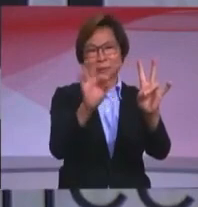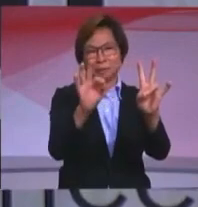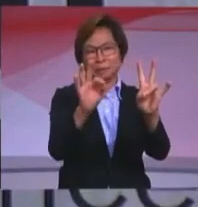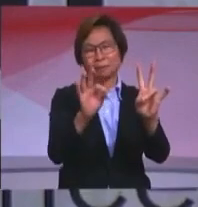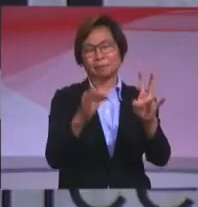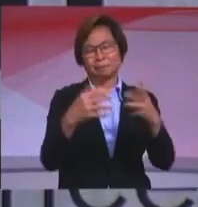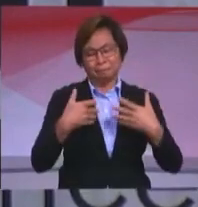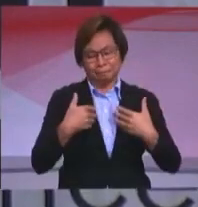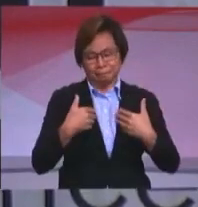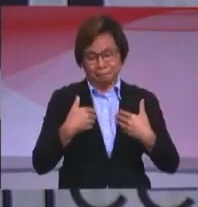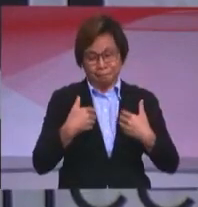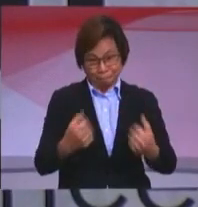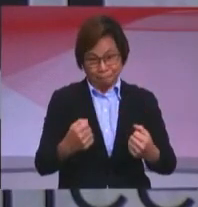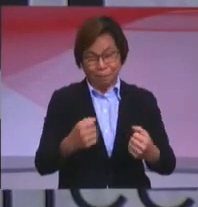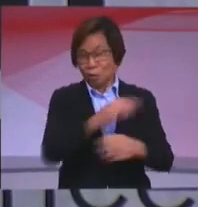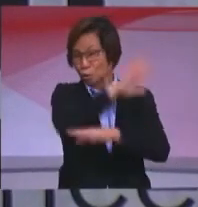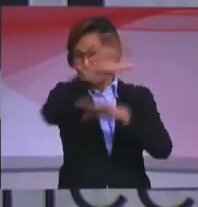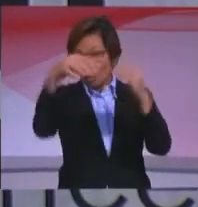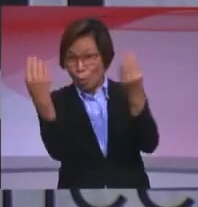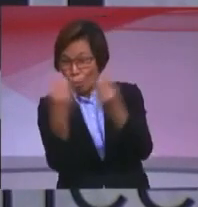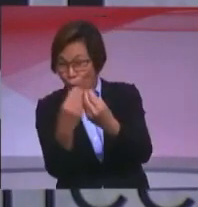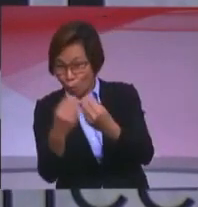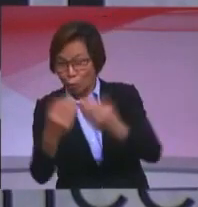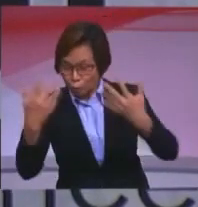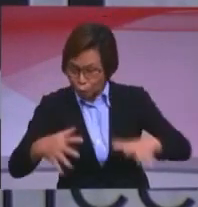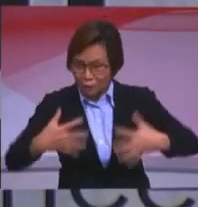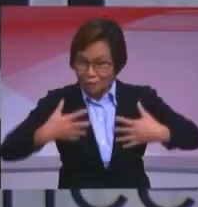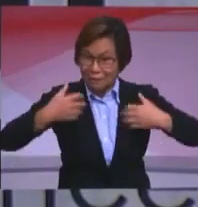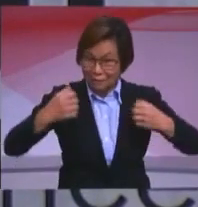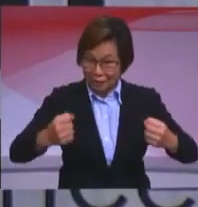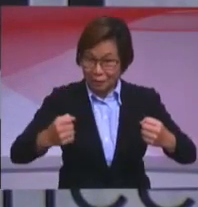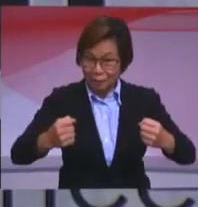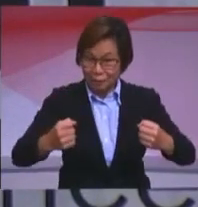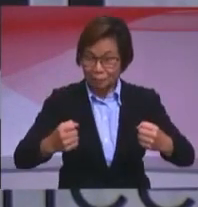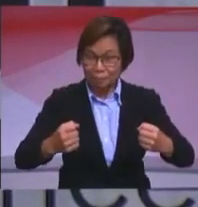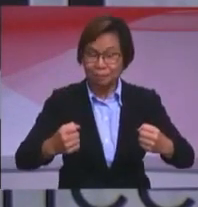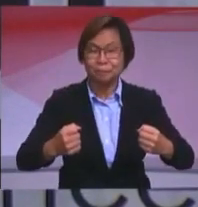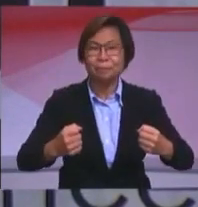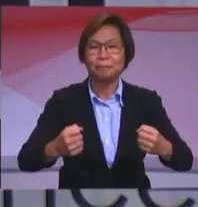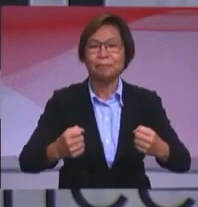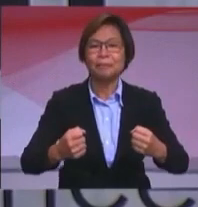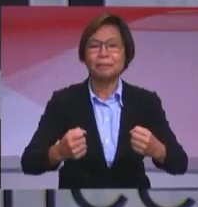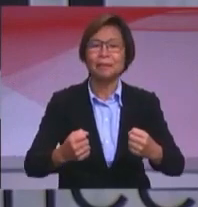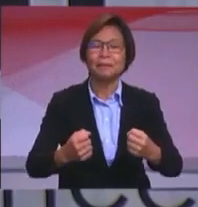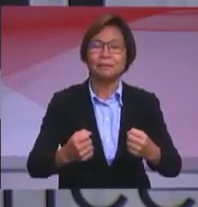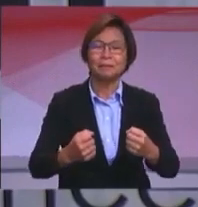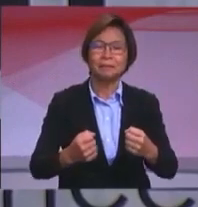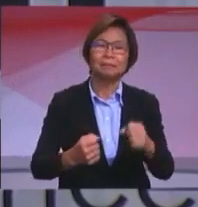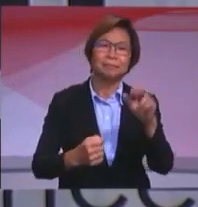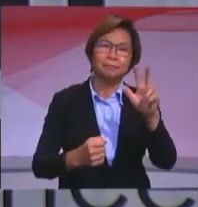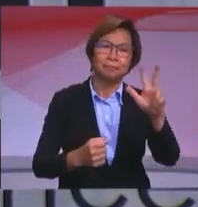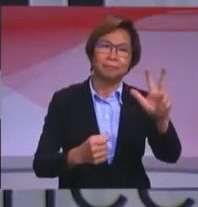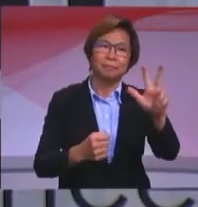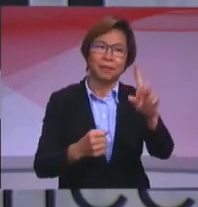769 kes. Ini menjadikan jumlah kumulatif kes yang telah pulih sepenuhnya dari jangkitan COVID-19 adalah